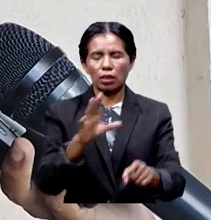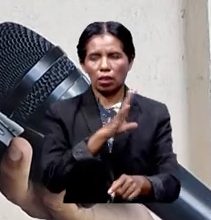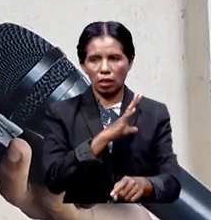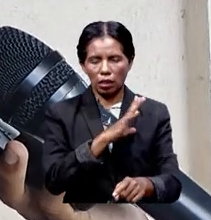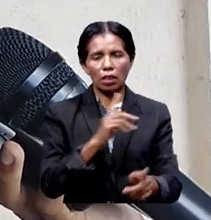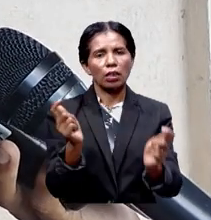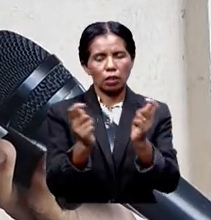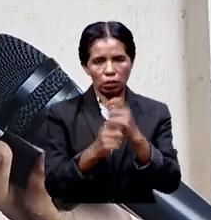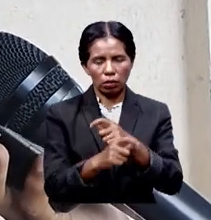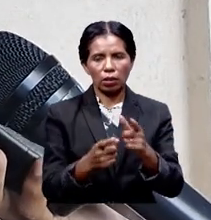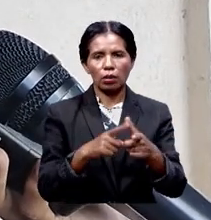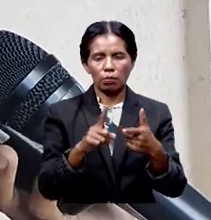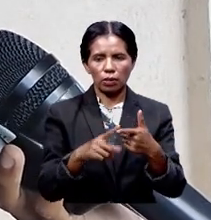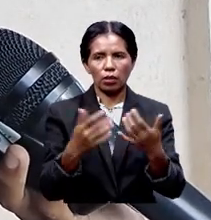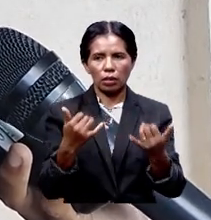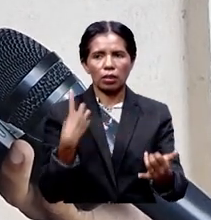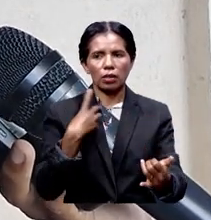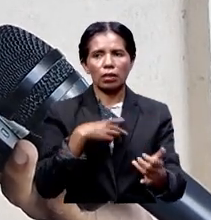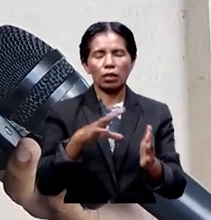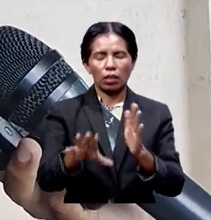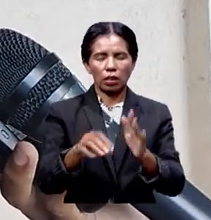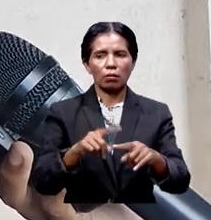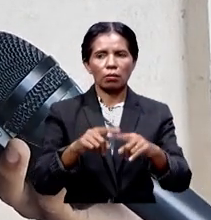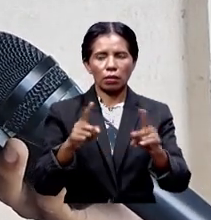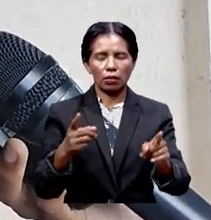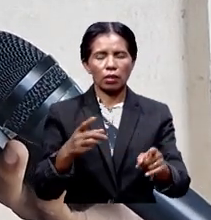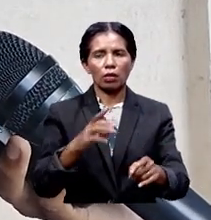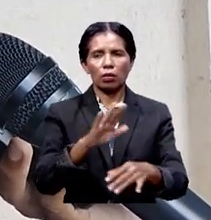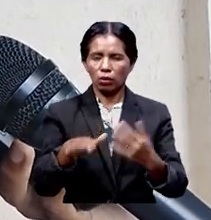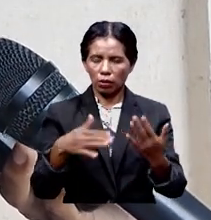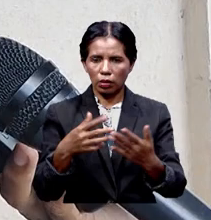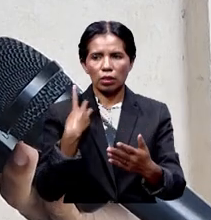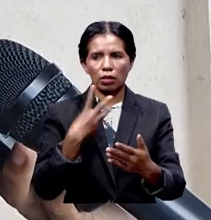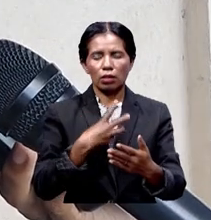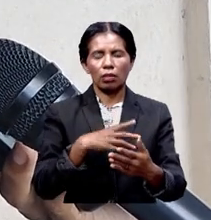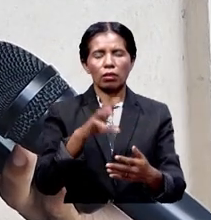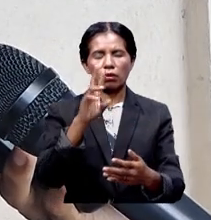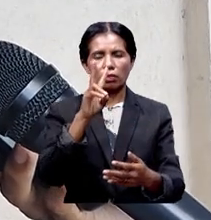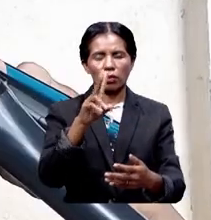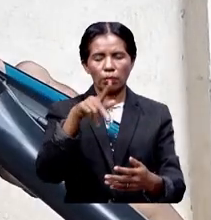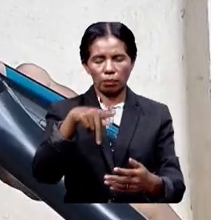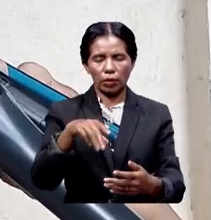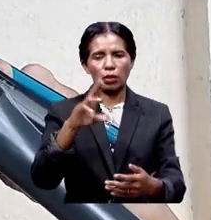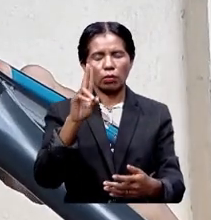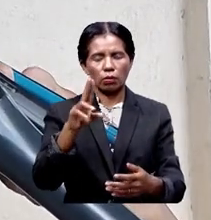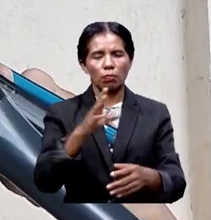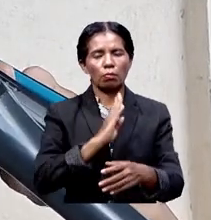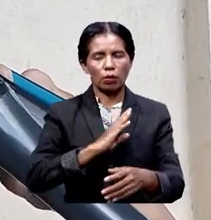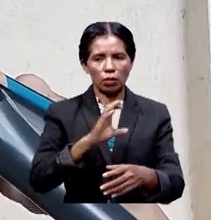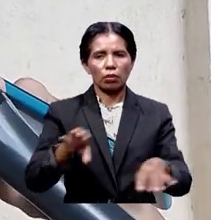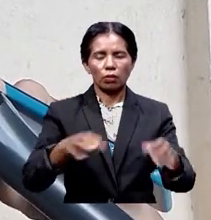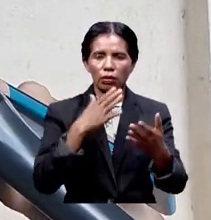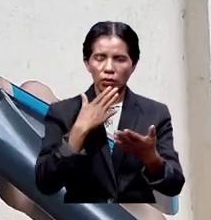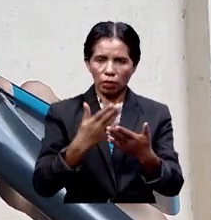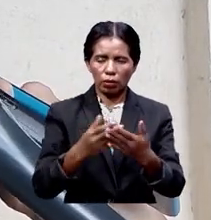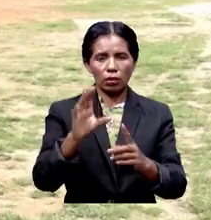troka malu, irne maka aita hetang nih mas mai be itunya generalmente bipiu Baucau servis dia. Komandan di pentel munisipi Baucau